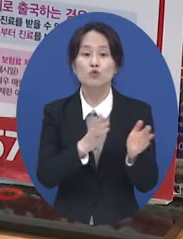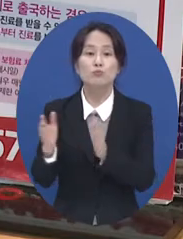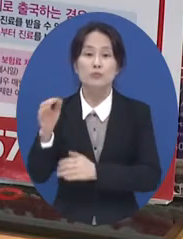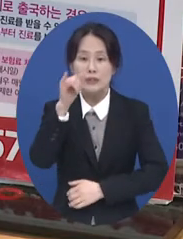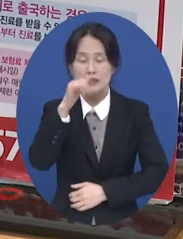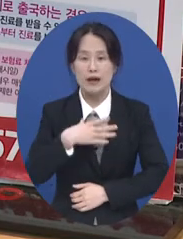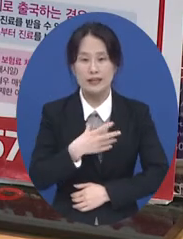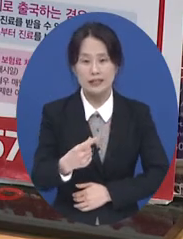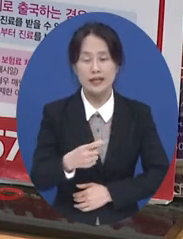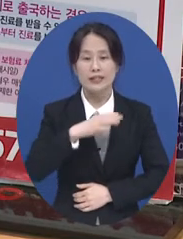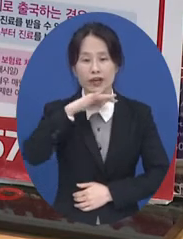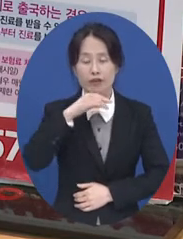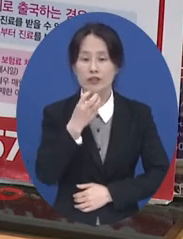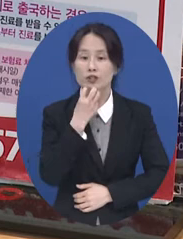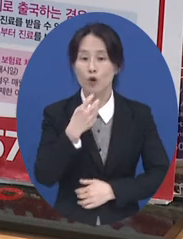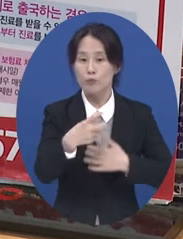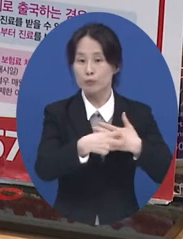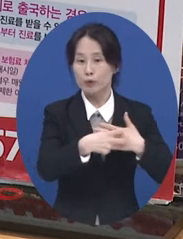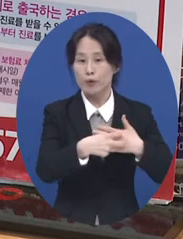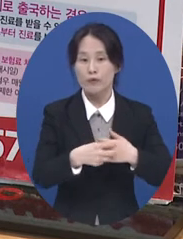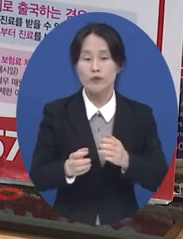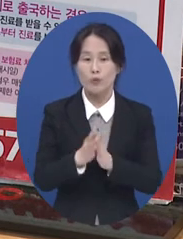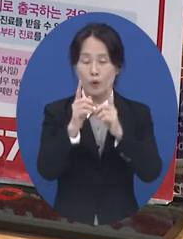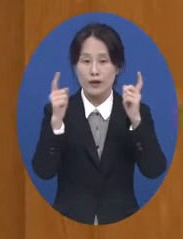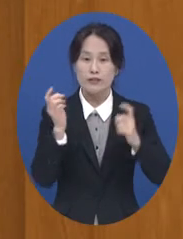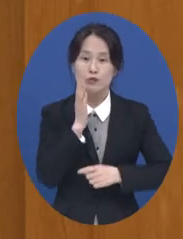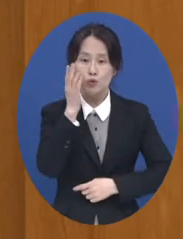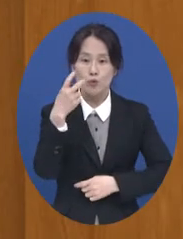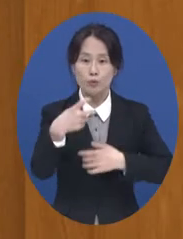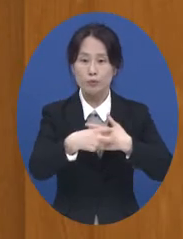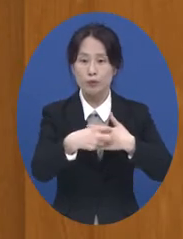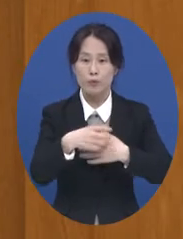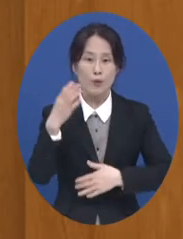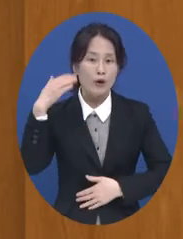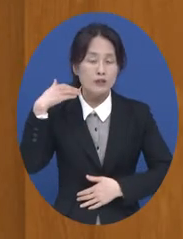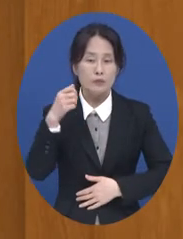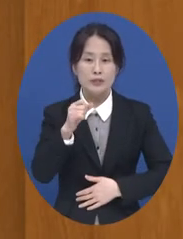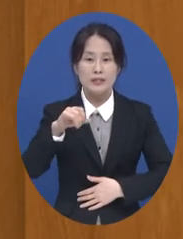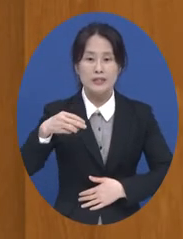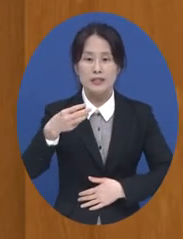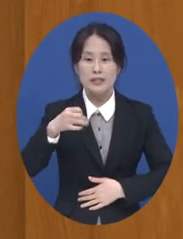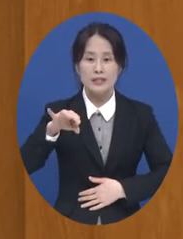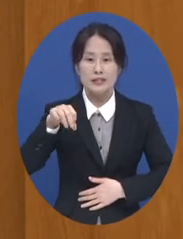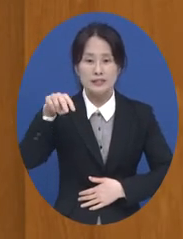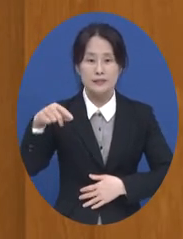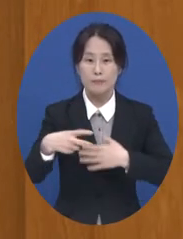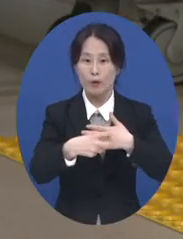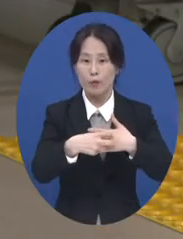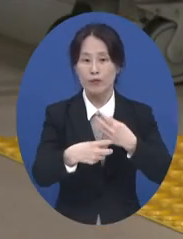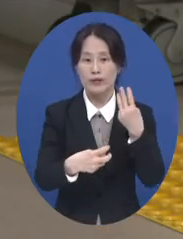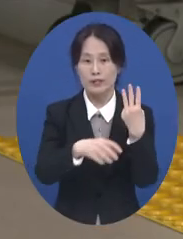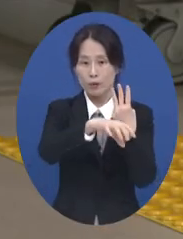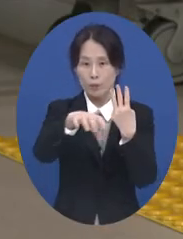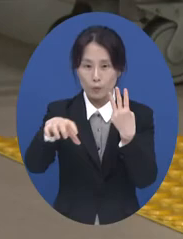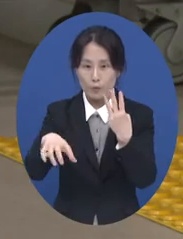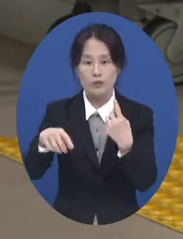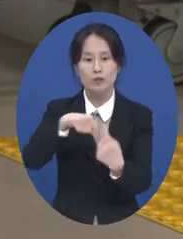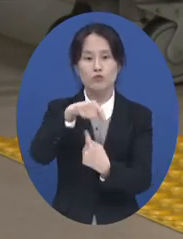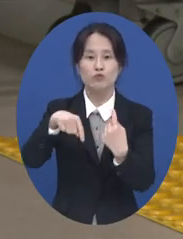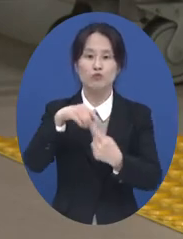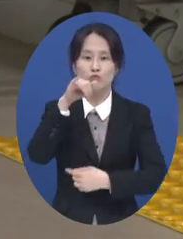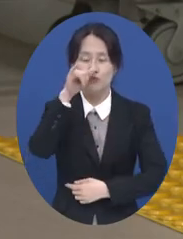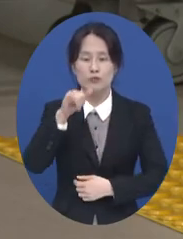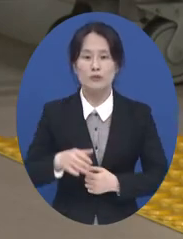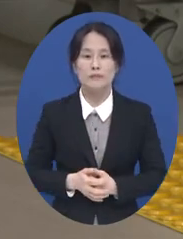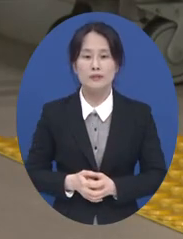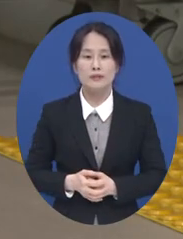확보했습니다. 안산에 있는 연세서울병원, 화성초록병원, 의정부 힐링스병원 등세 곳에서